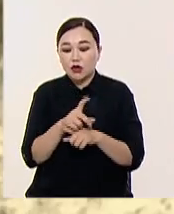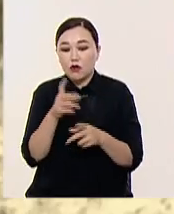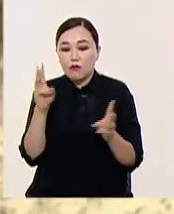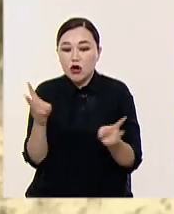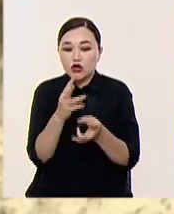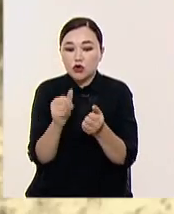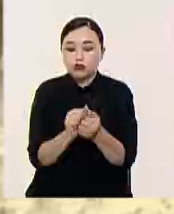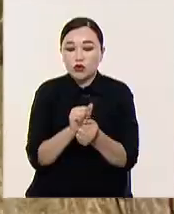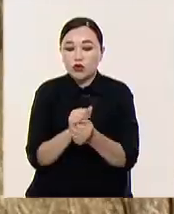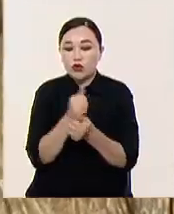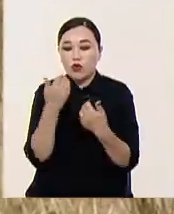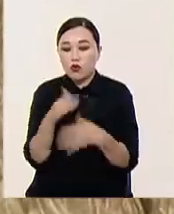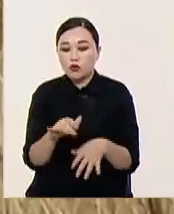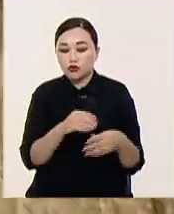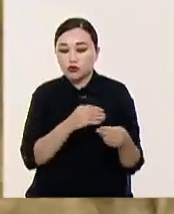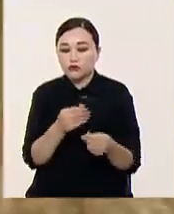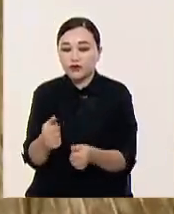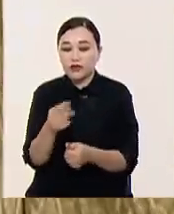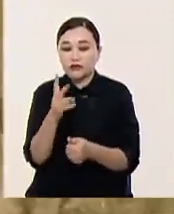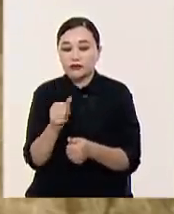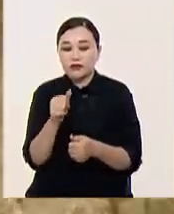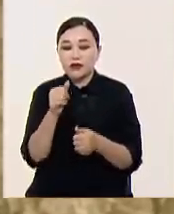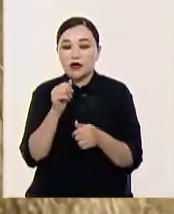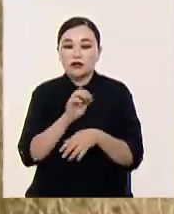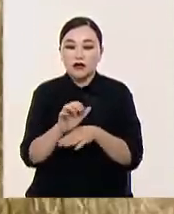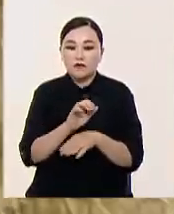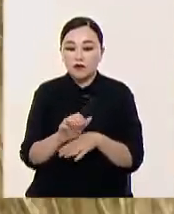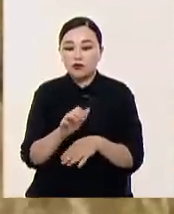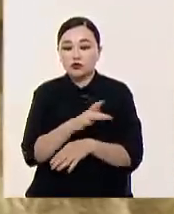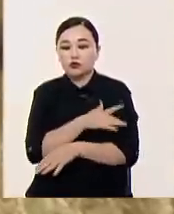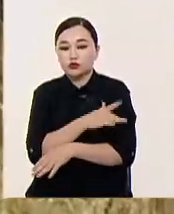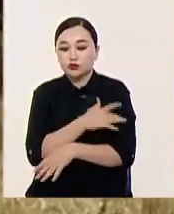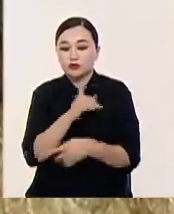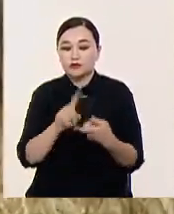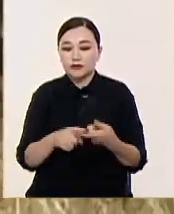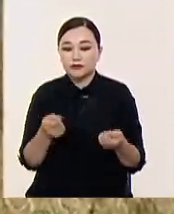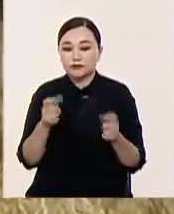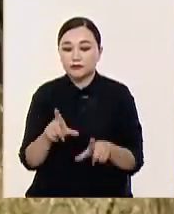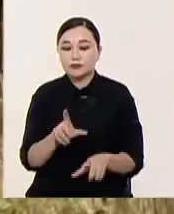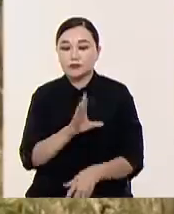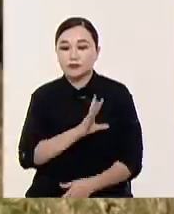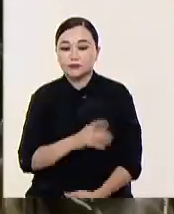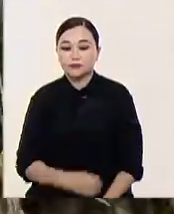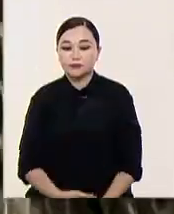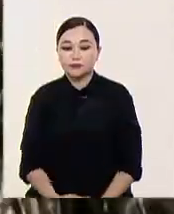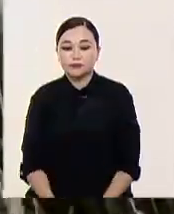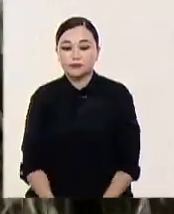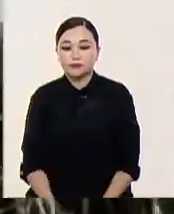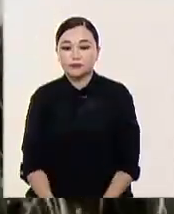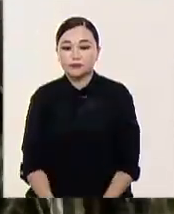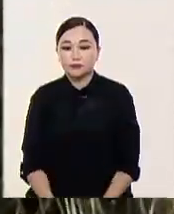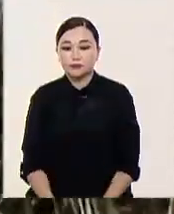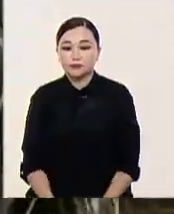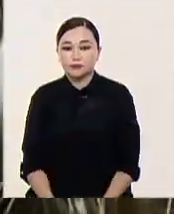и засухи сказались на росте цен на товары и услуги Елена Меньшова информбюро